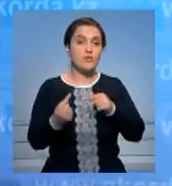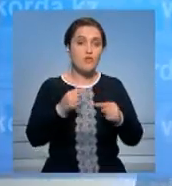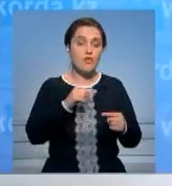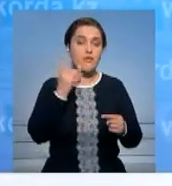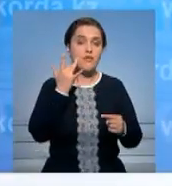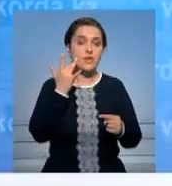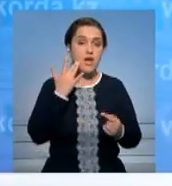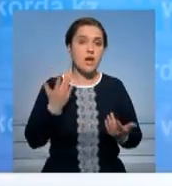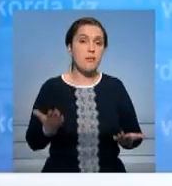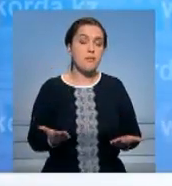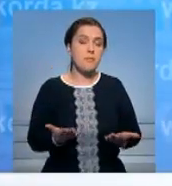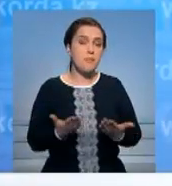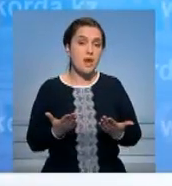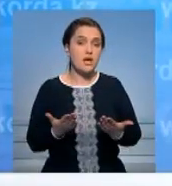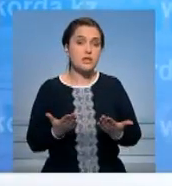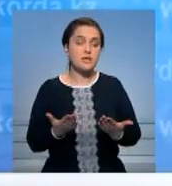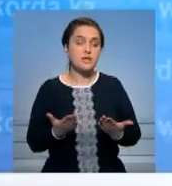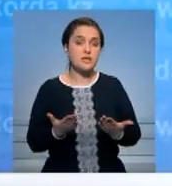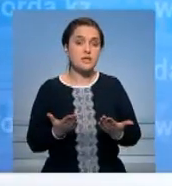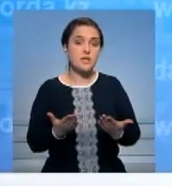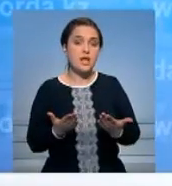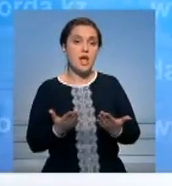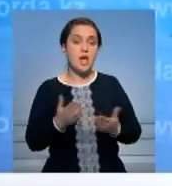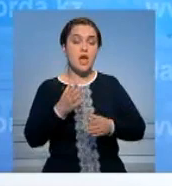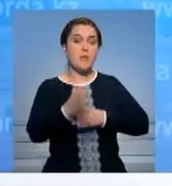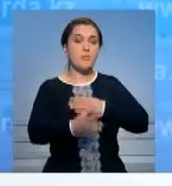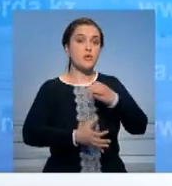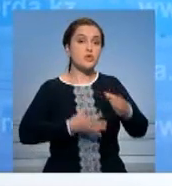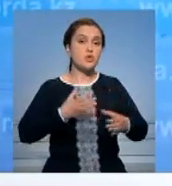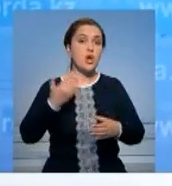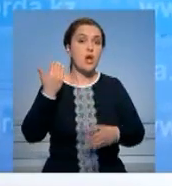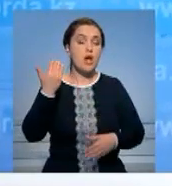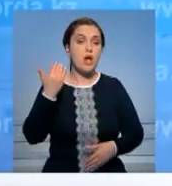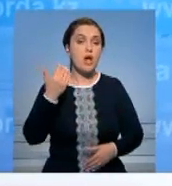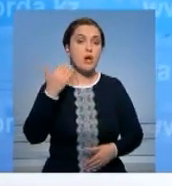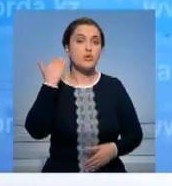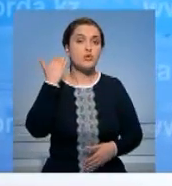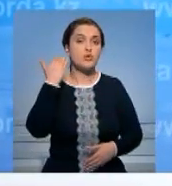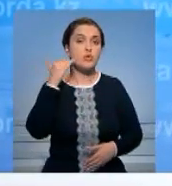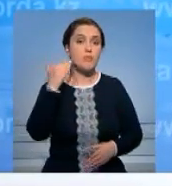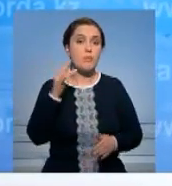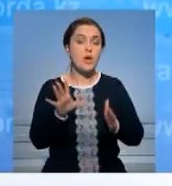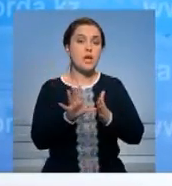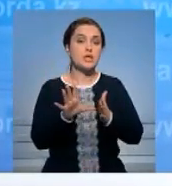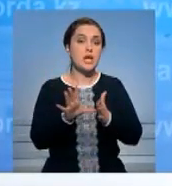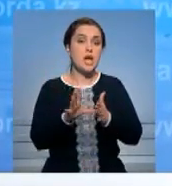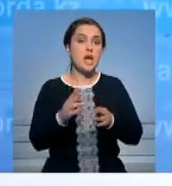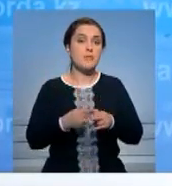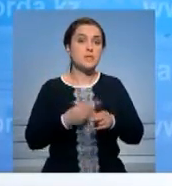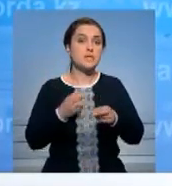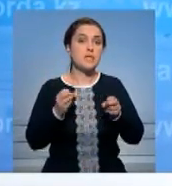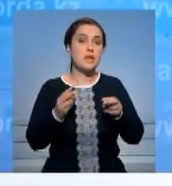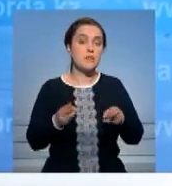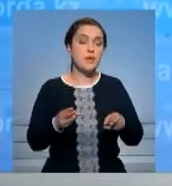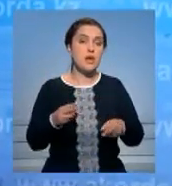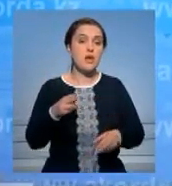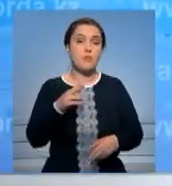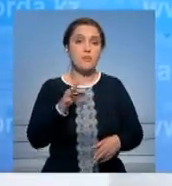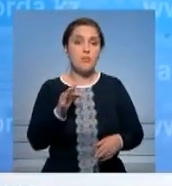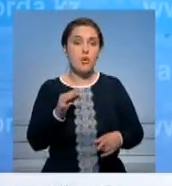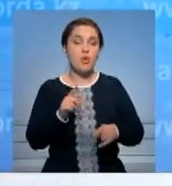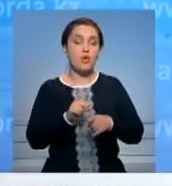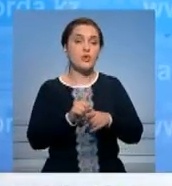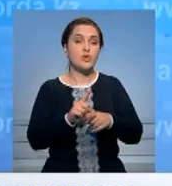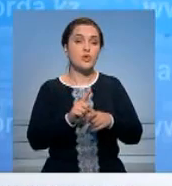поддержали. Особенно надо отметить международную инициативу президента Туркменистана по энергобезопасности, по